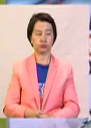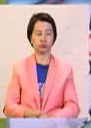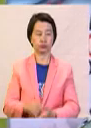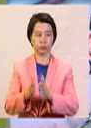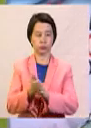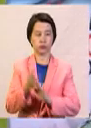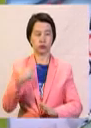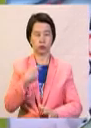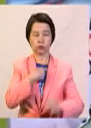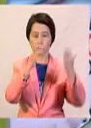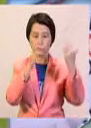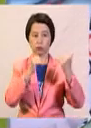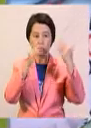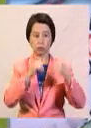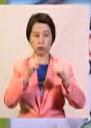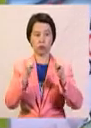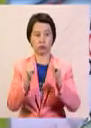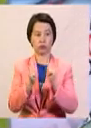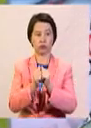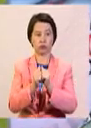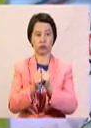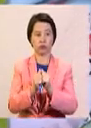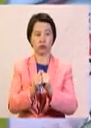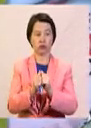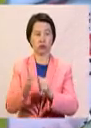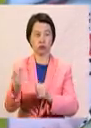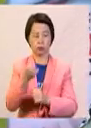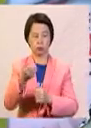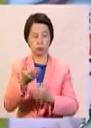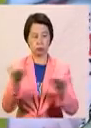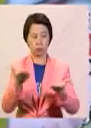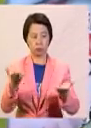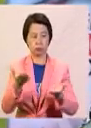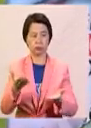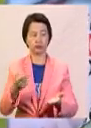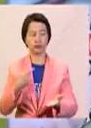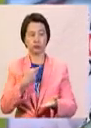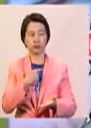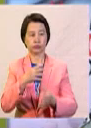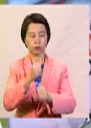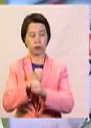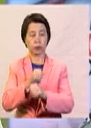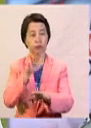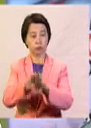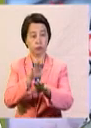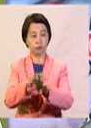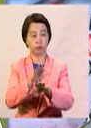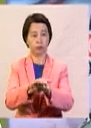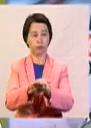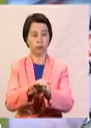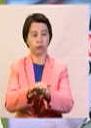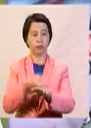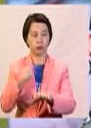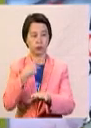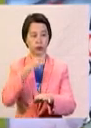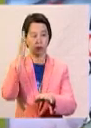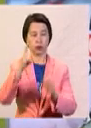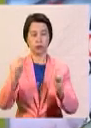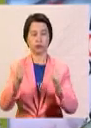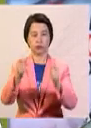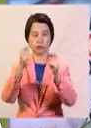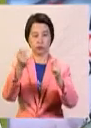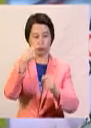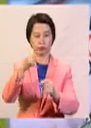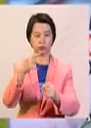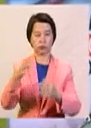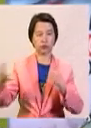Jadi kita harap dengan lihat media ni, tabung-tabung ni akan mendapat sambutan, seterusnya akan mempercepatkan lagi lah untuk